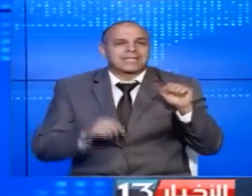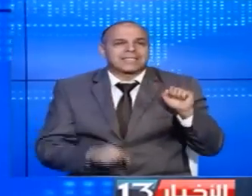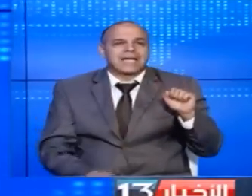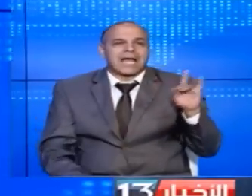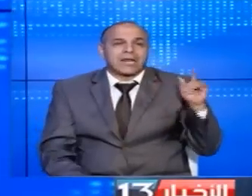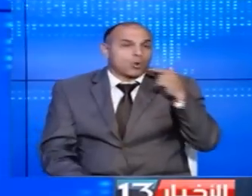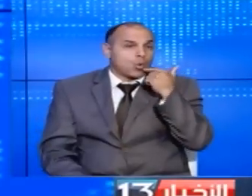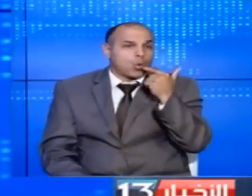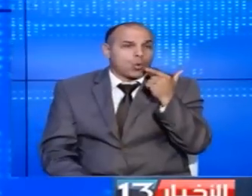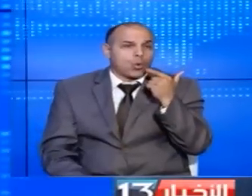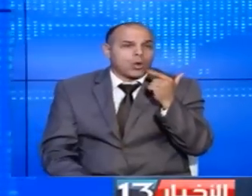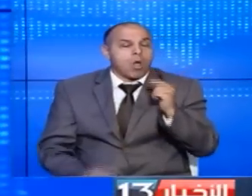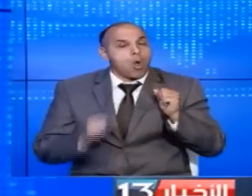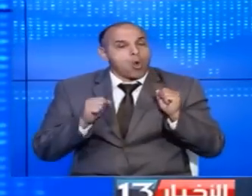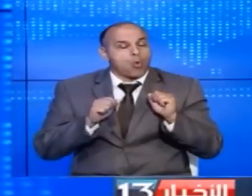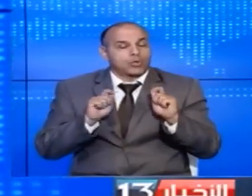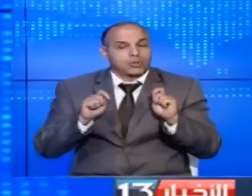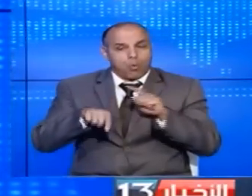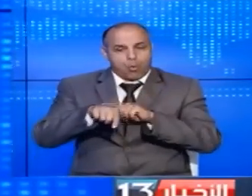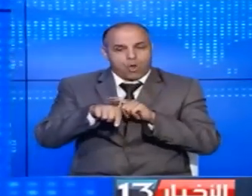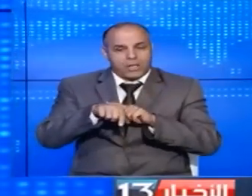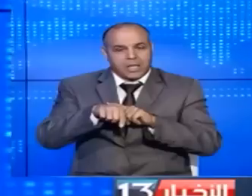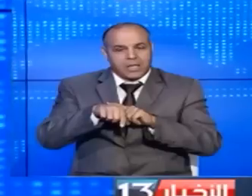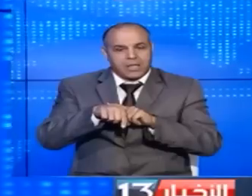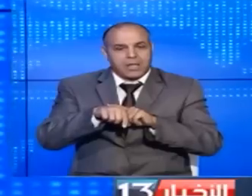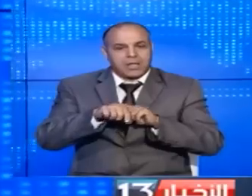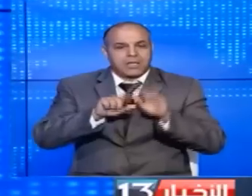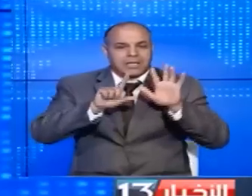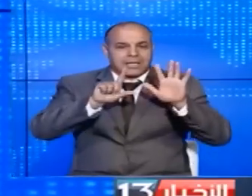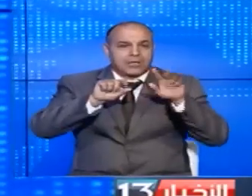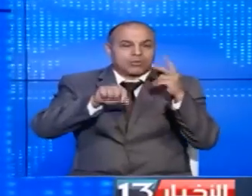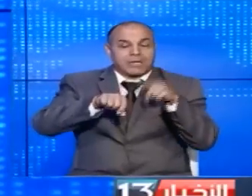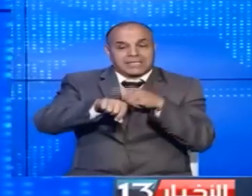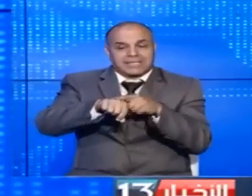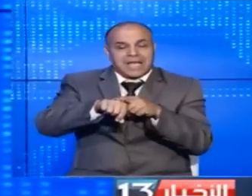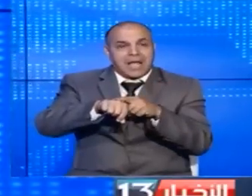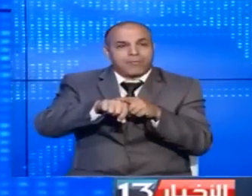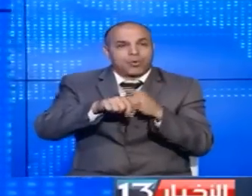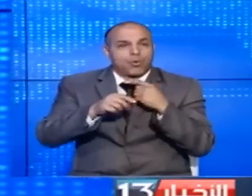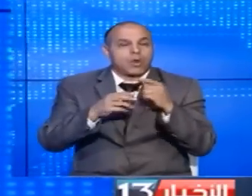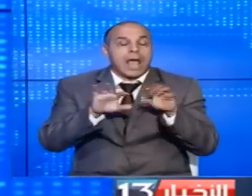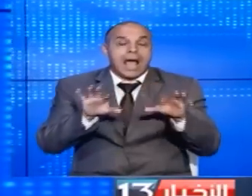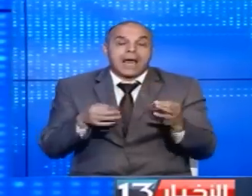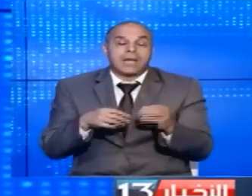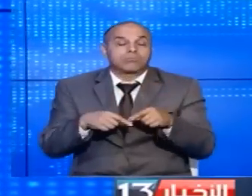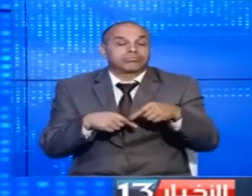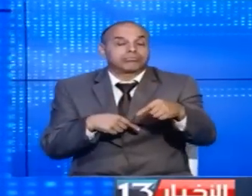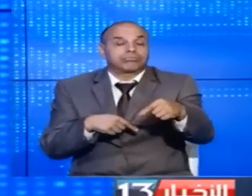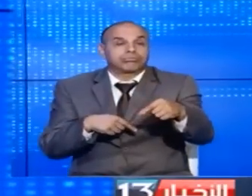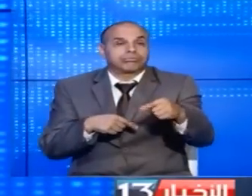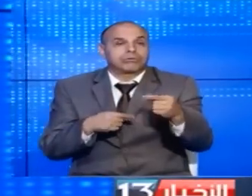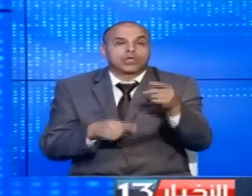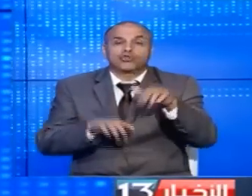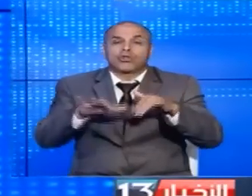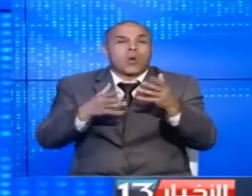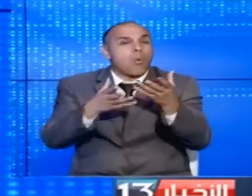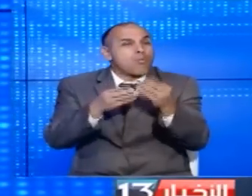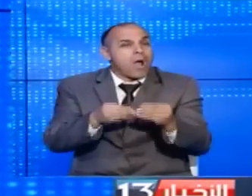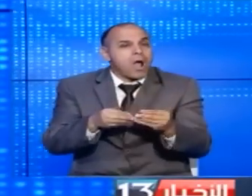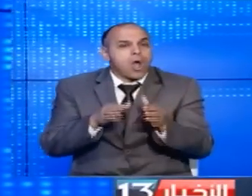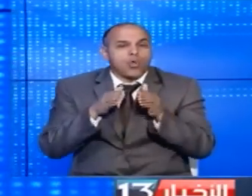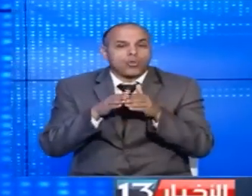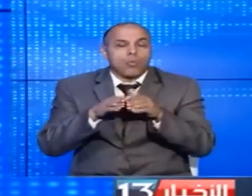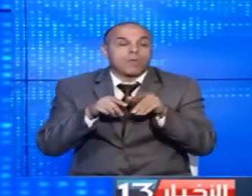الحريري القوى السياسية مهلة 72 ساعة لصياغة حلول تمتص غضب الشارع